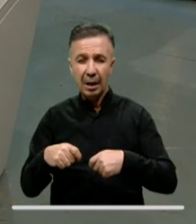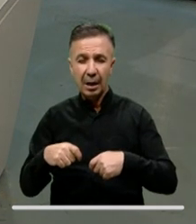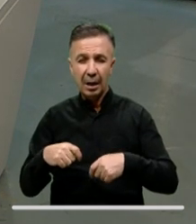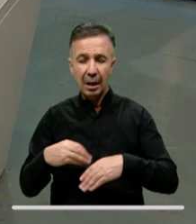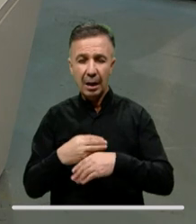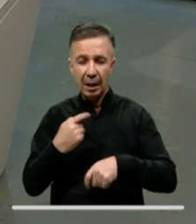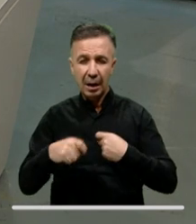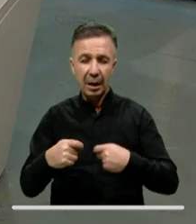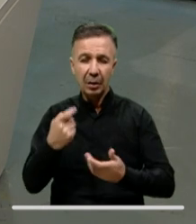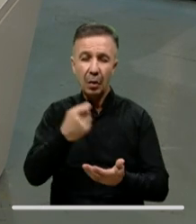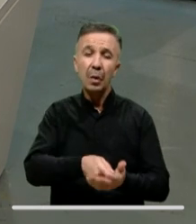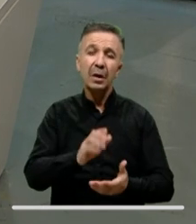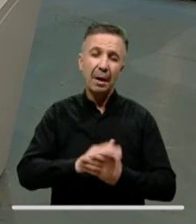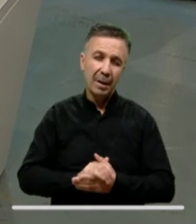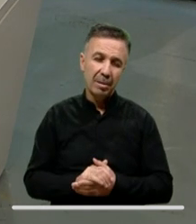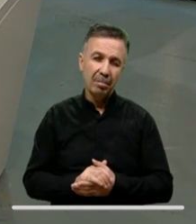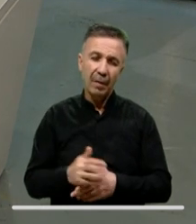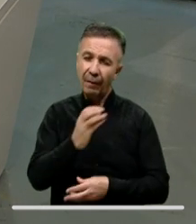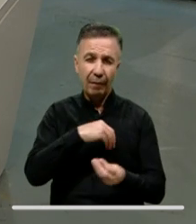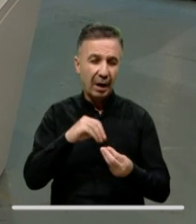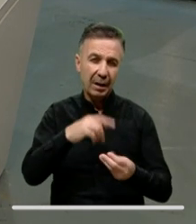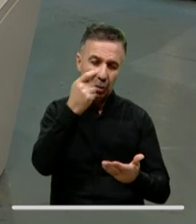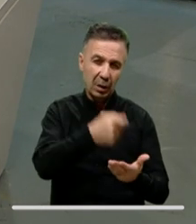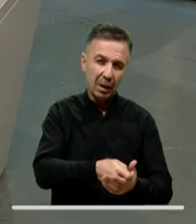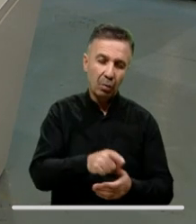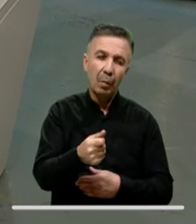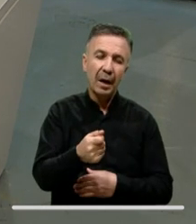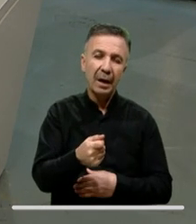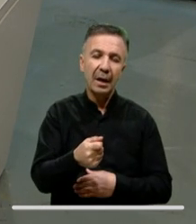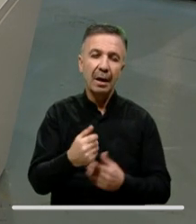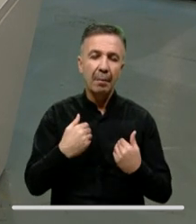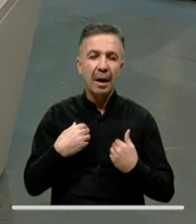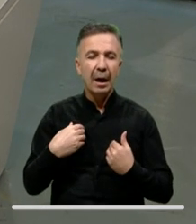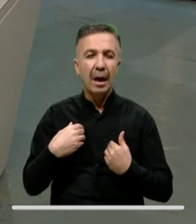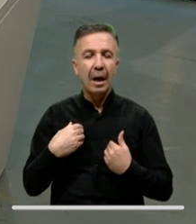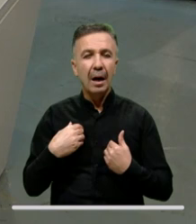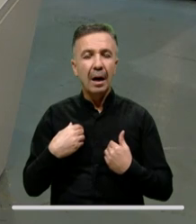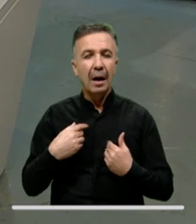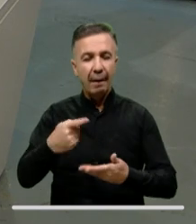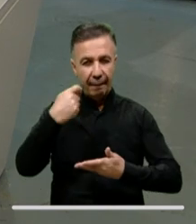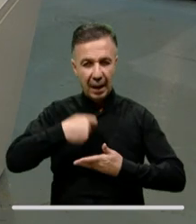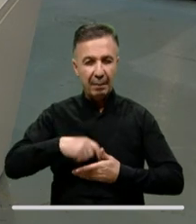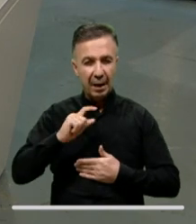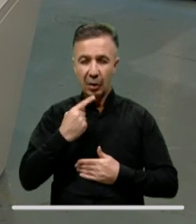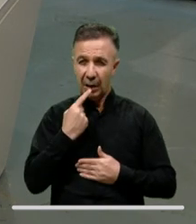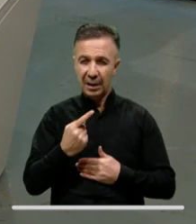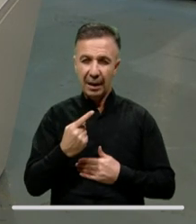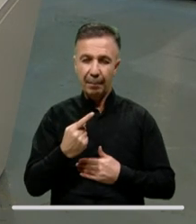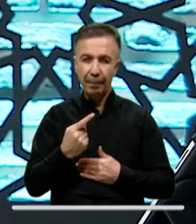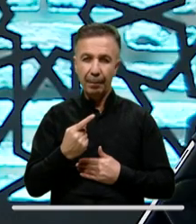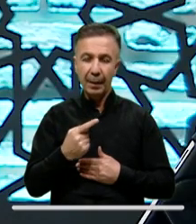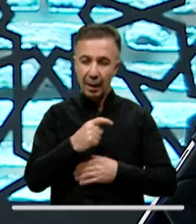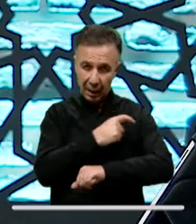ben zarar ettim ve kredi kartına ben faiz ödedim. Bu parayı bana vermen gerekiyor dediğim zaman bu paranın dini olarak hükmü